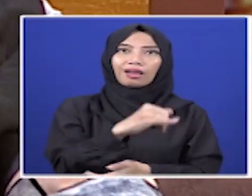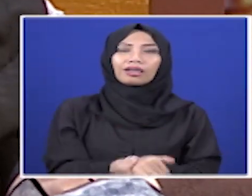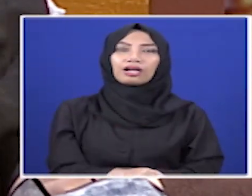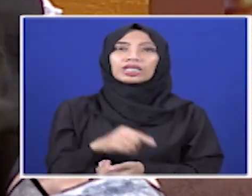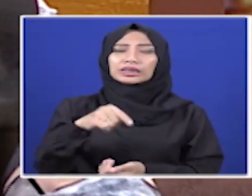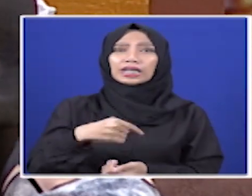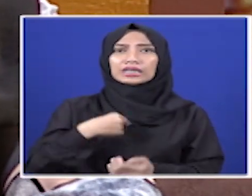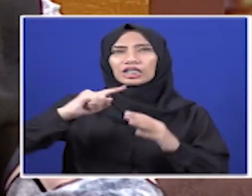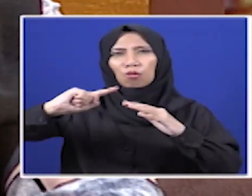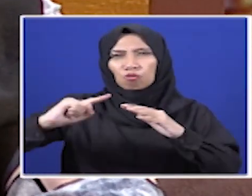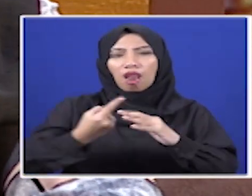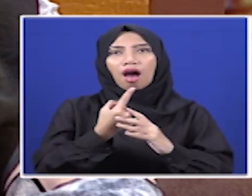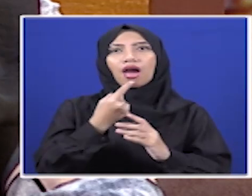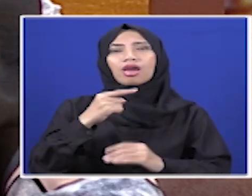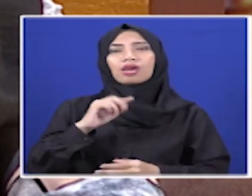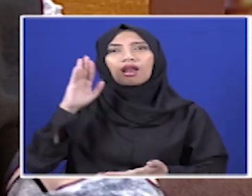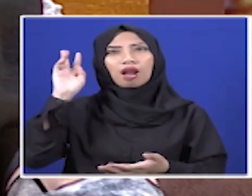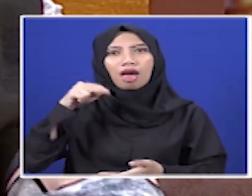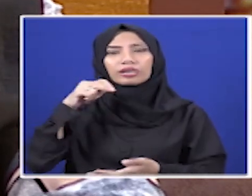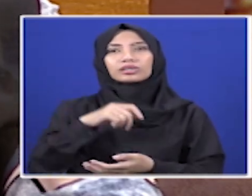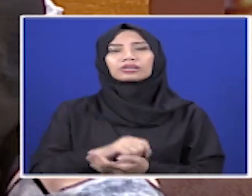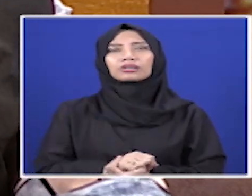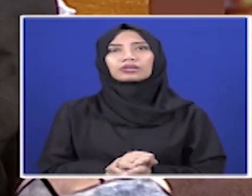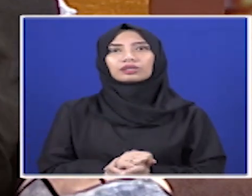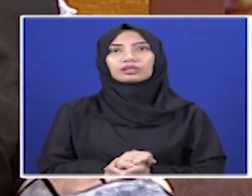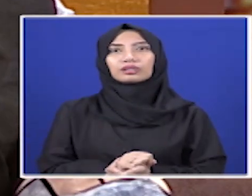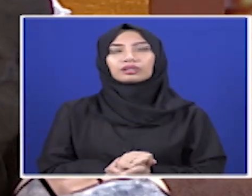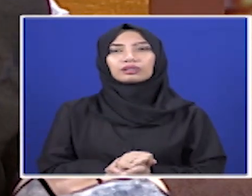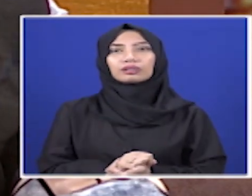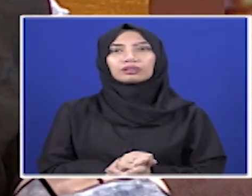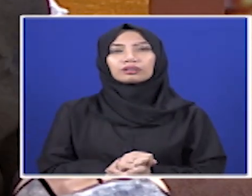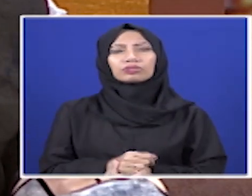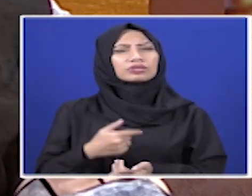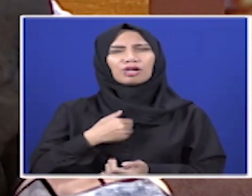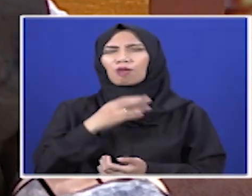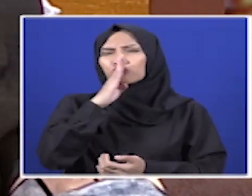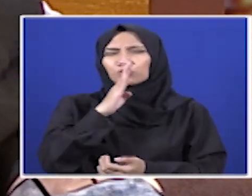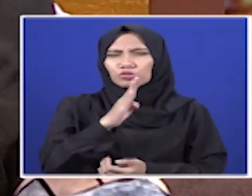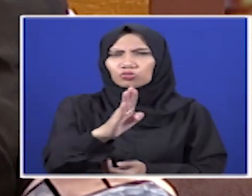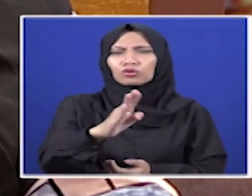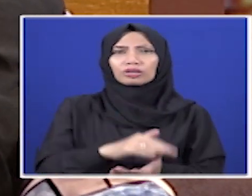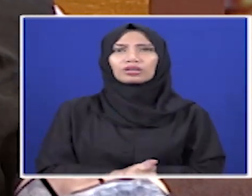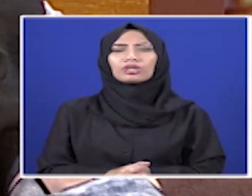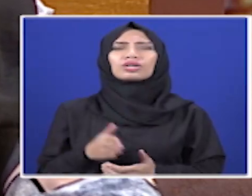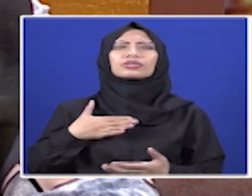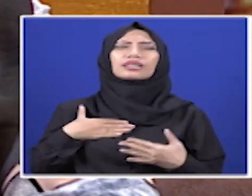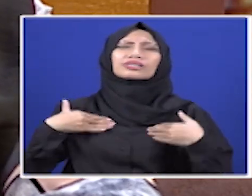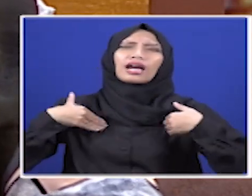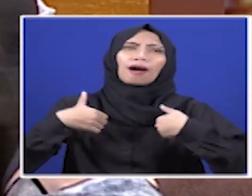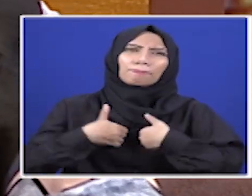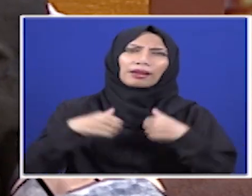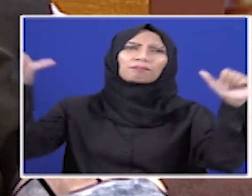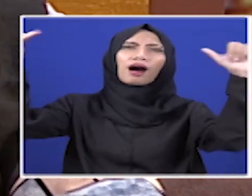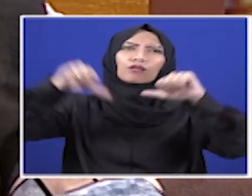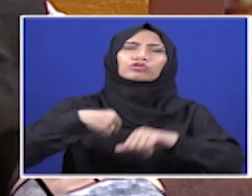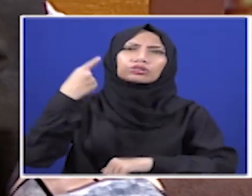nol lagi Mas sayang lurus-lurus aja lah Kan saya nggak mau lagi jatuh lagi dan